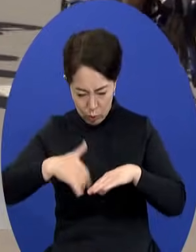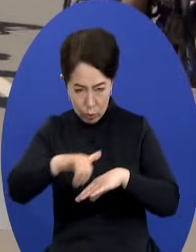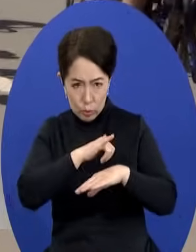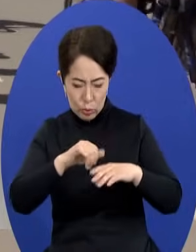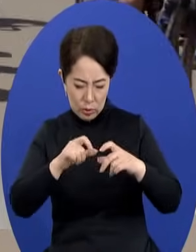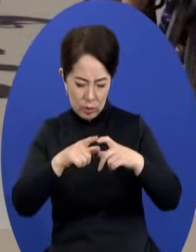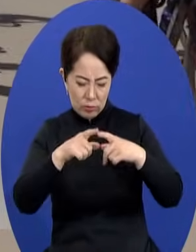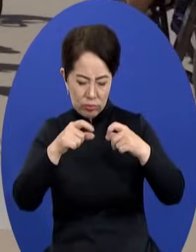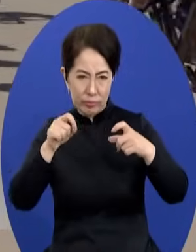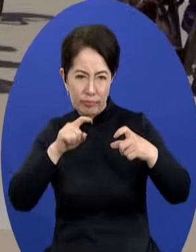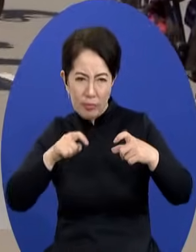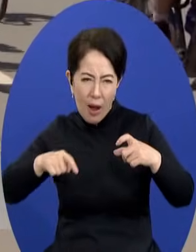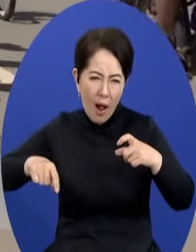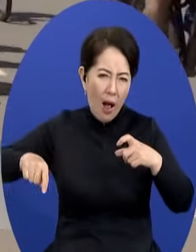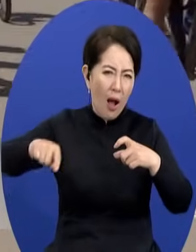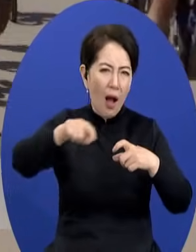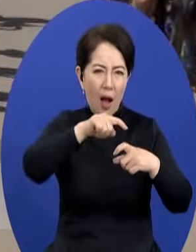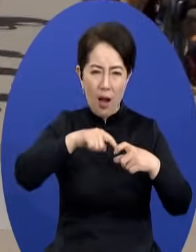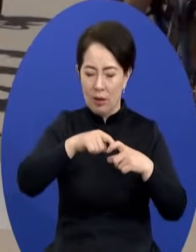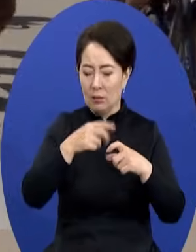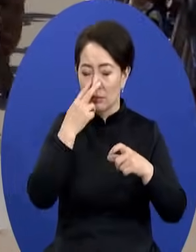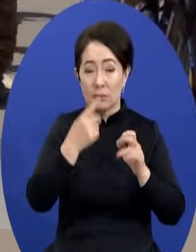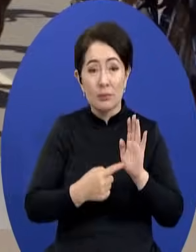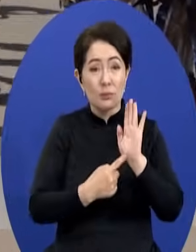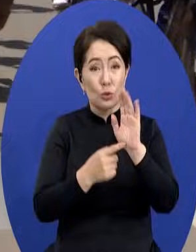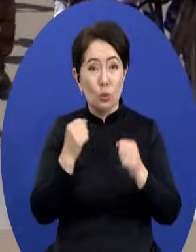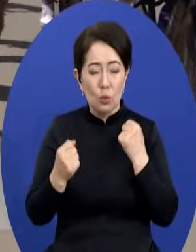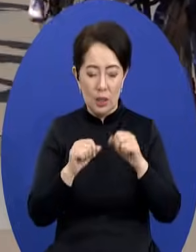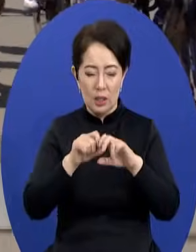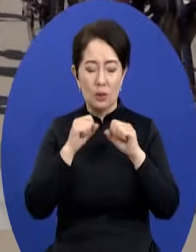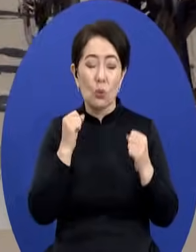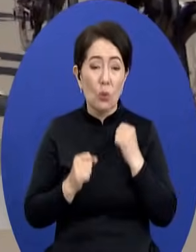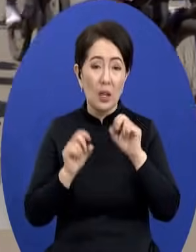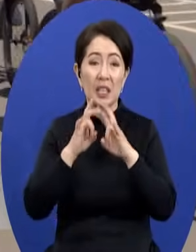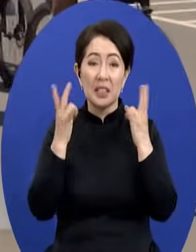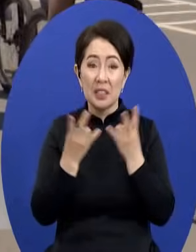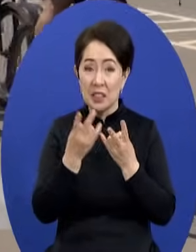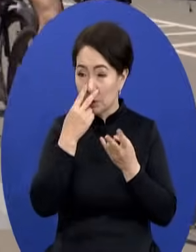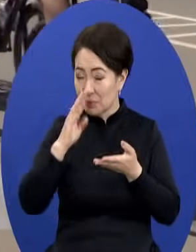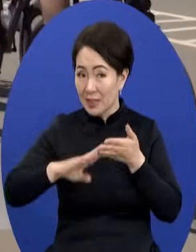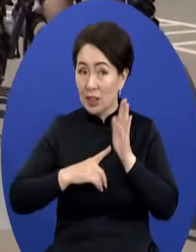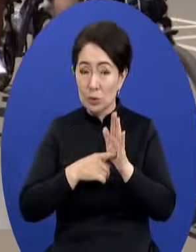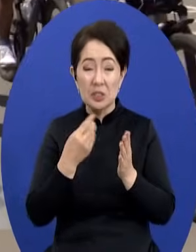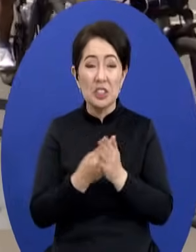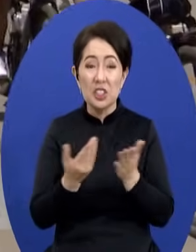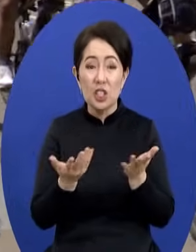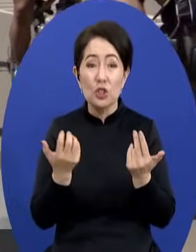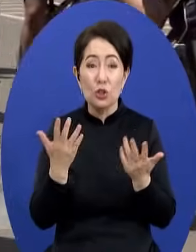тойрж гүгээд тэрүүгээр ямар нэгэн үзэл санааг одоо нийгэмд хүргэдэг юм жишээ их байдаг шүү дээ, тийм ээ? Таны хувьд